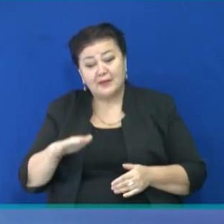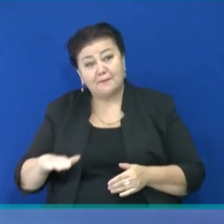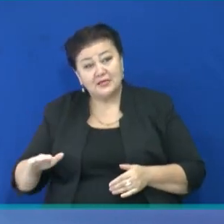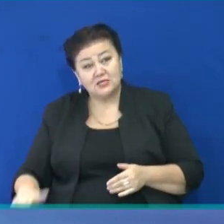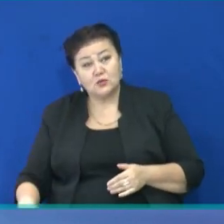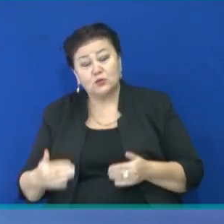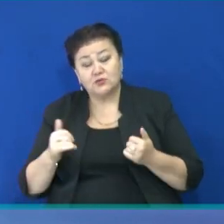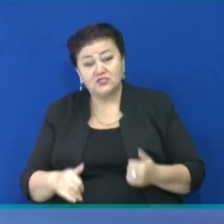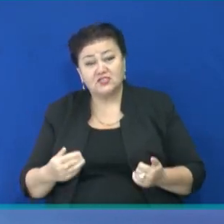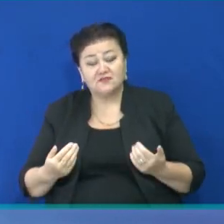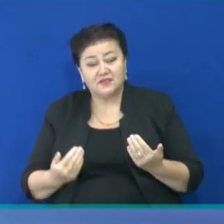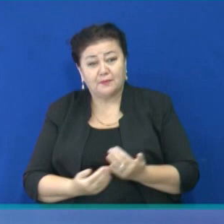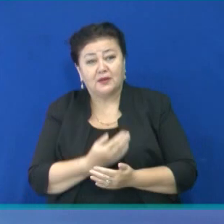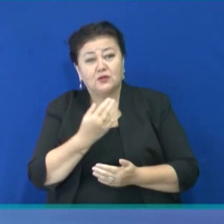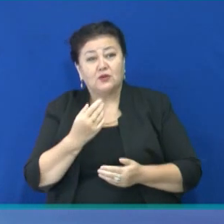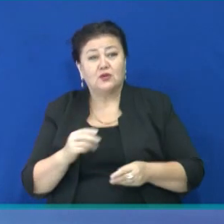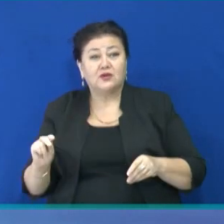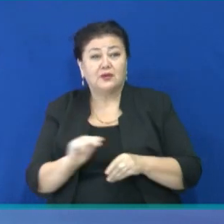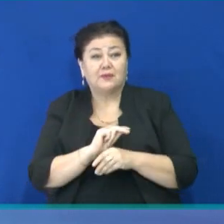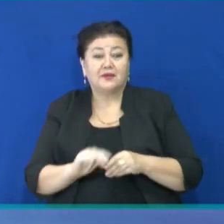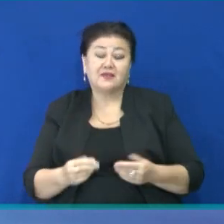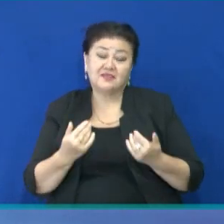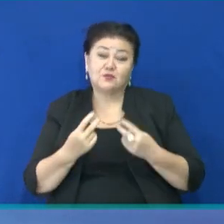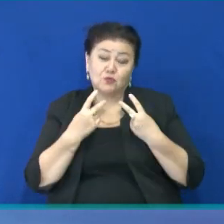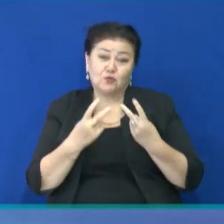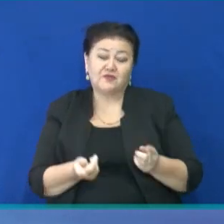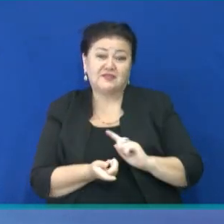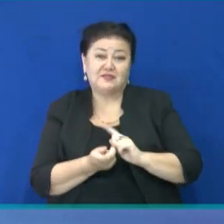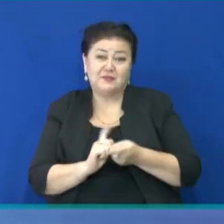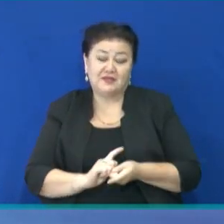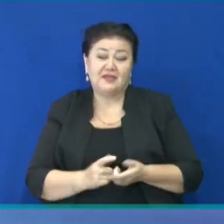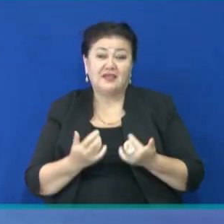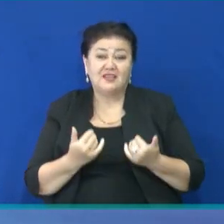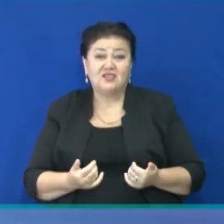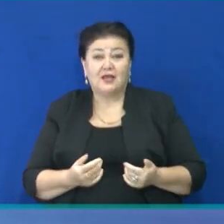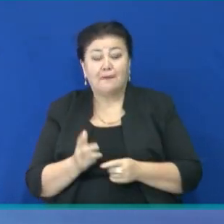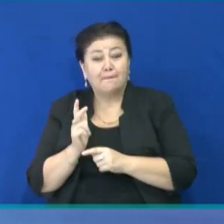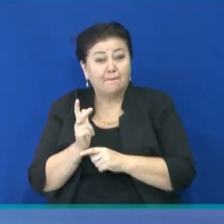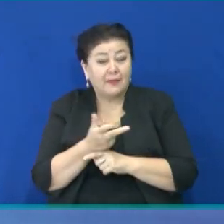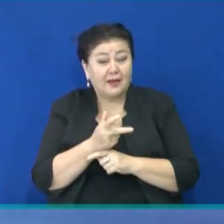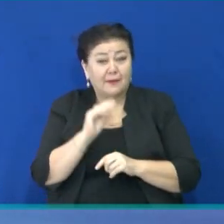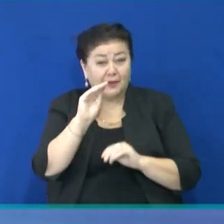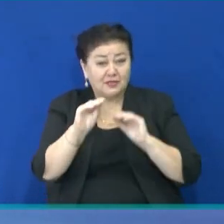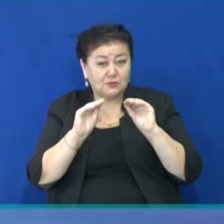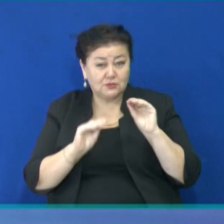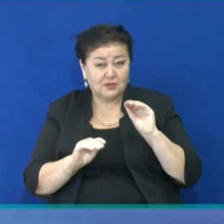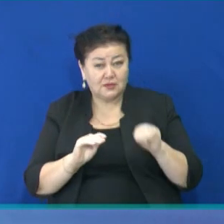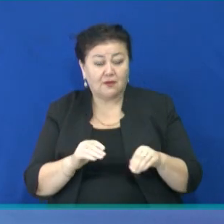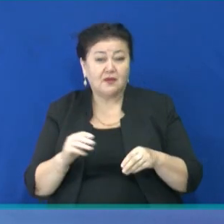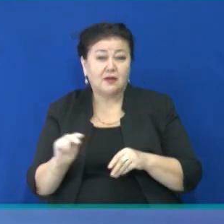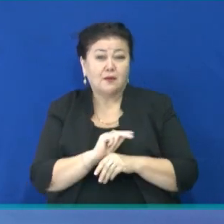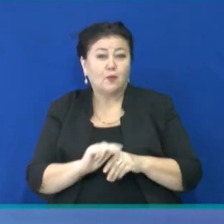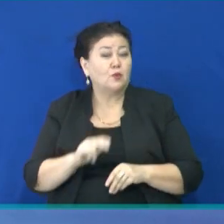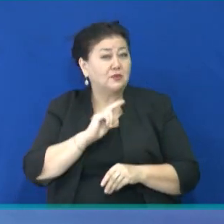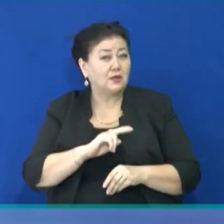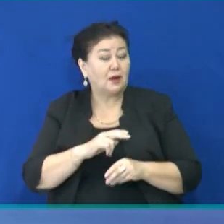Биыл оларды жаңарту қолға алынып, оң өзгеріс байқалады. Алдағы уақытта бейне бақылау камералары орнатылмақ. Жөндеу жұмыстары